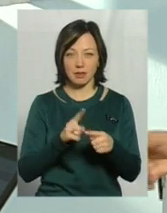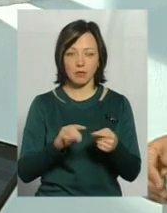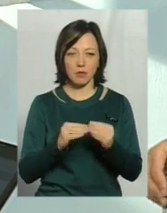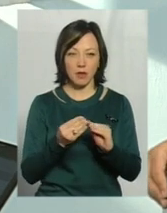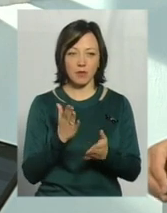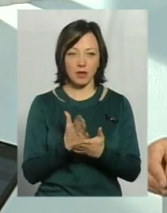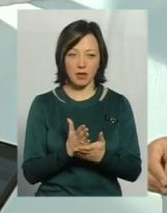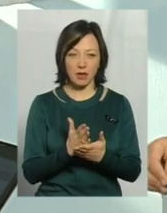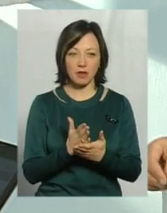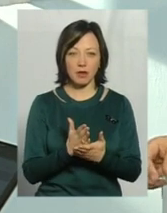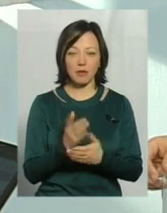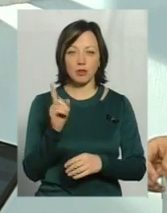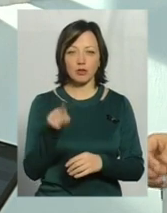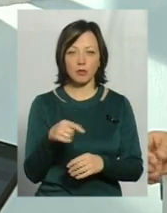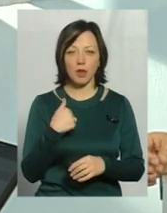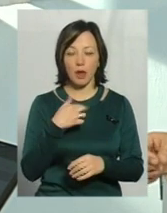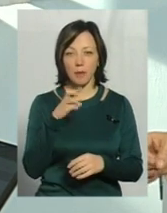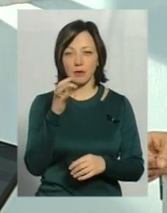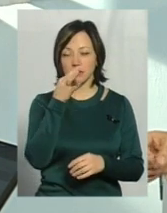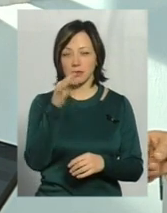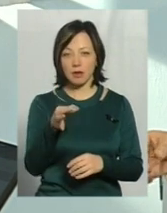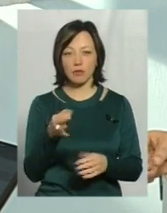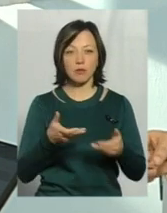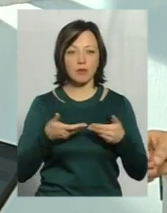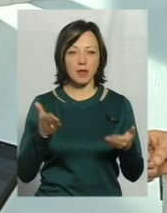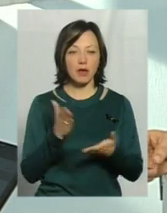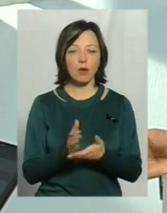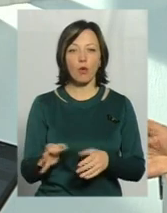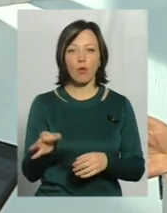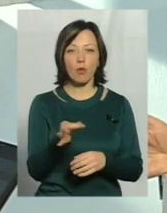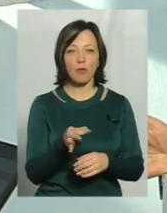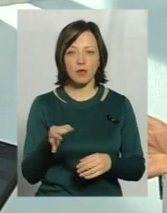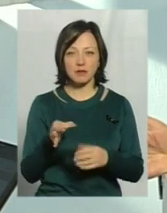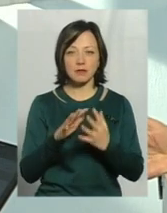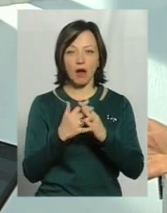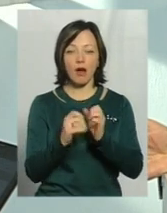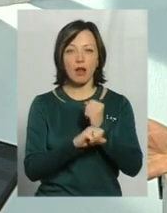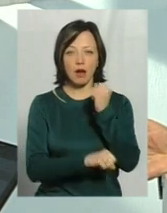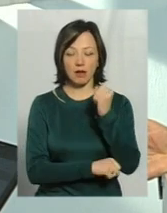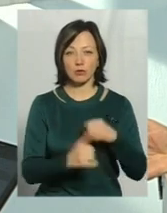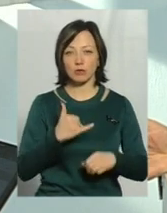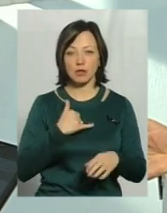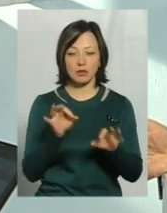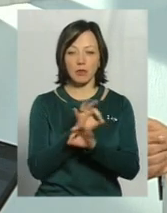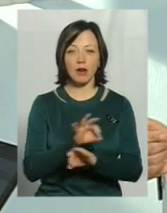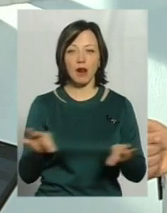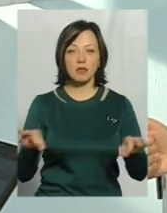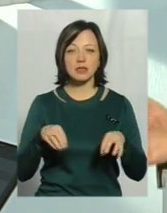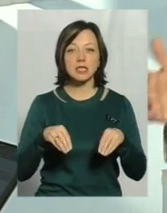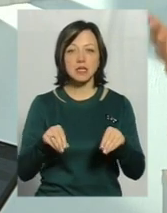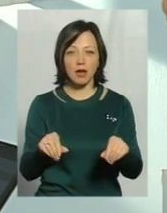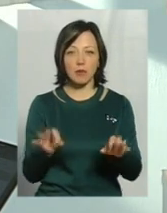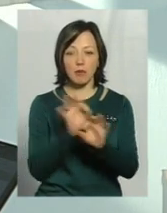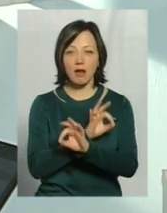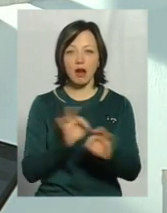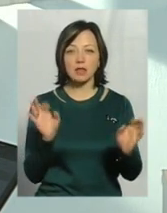є. Сміття, причому, я би сказав, що ми є область аграрна. У нас прекрасні землі,